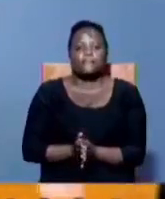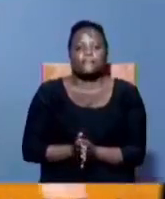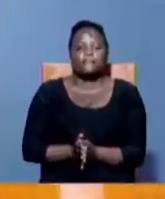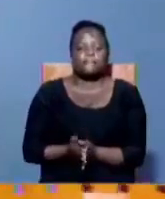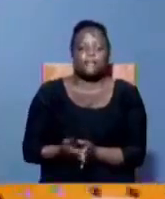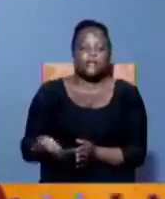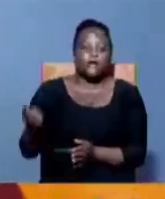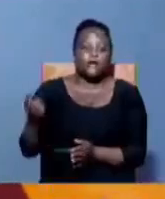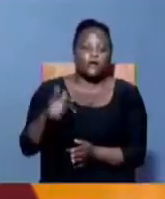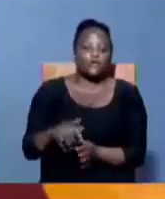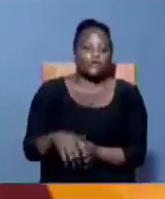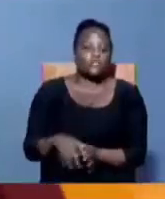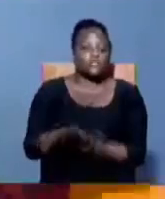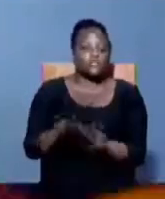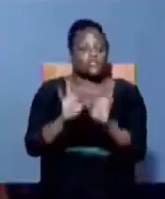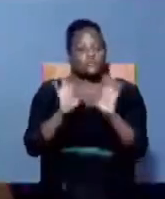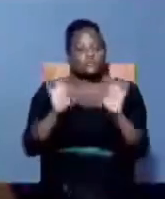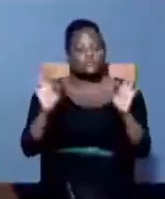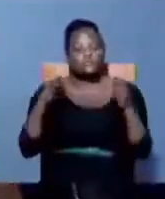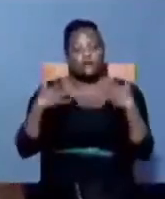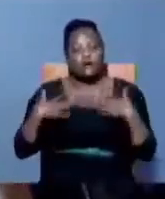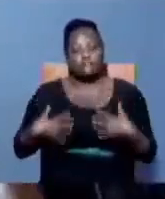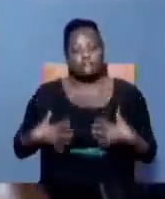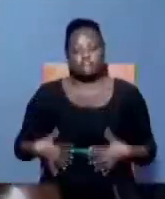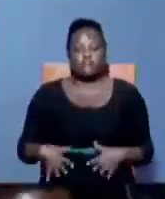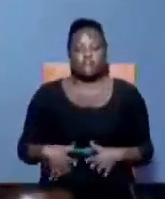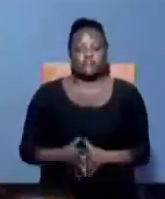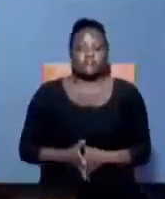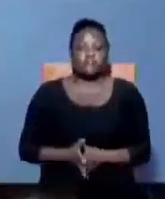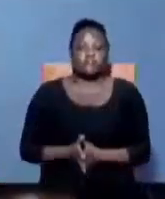Akuletee ustawi wa afya yako ya kimwili.